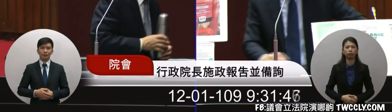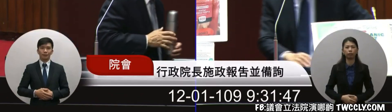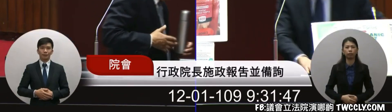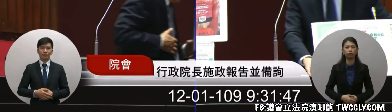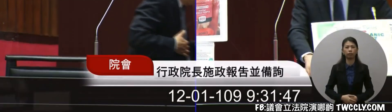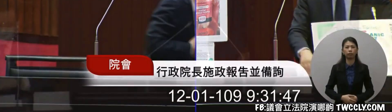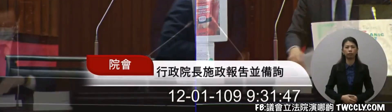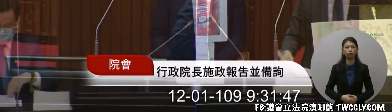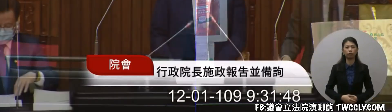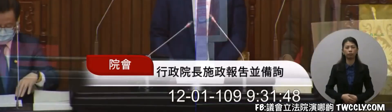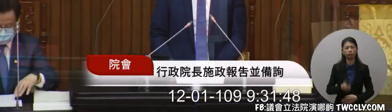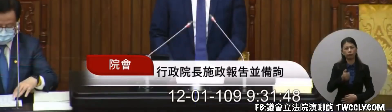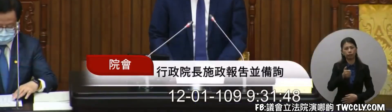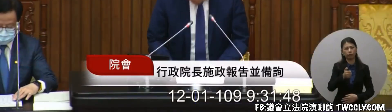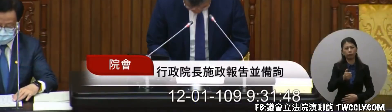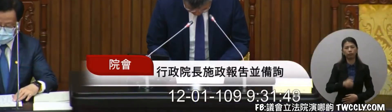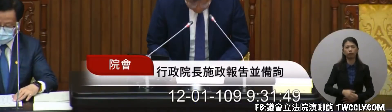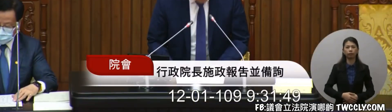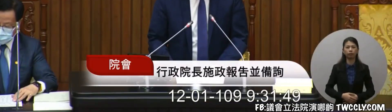好，谢谢。